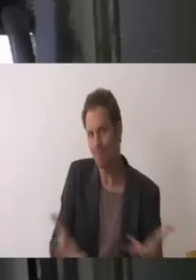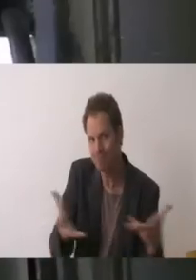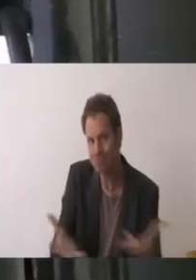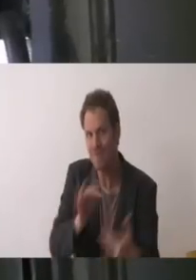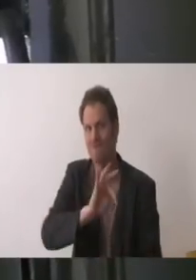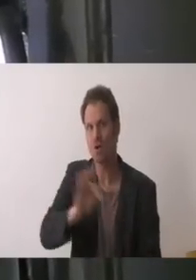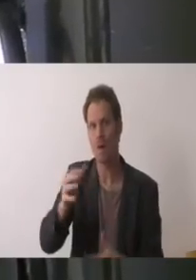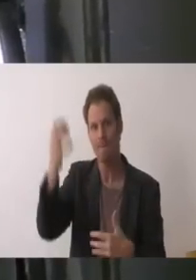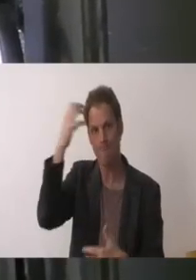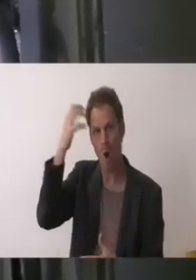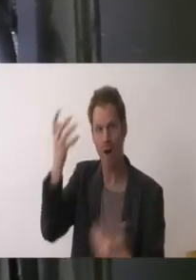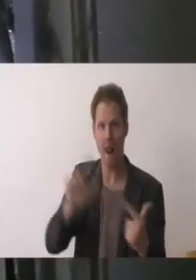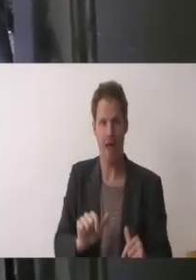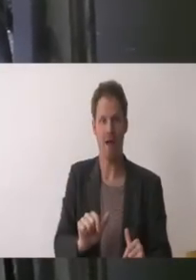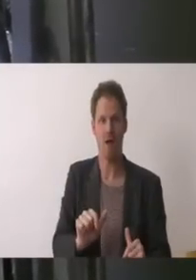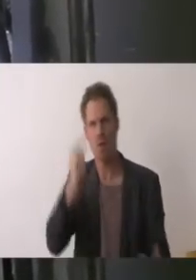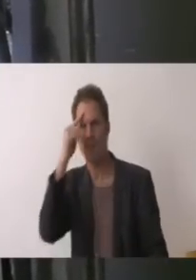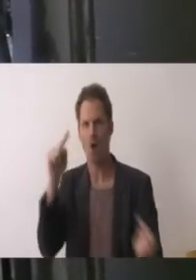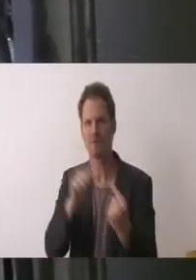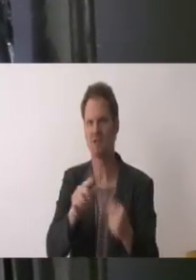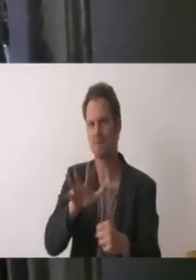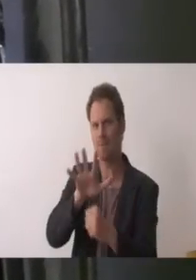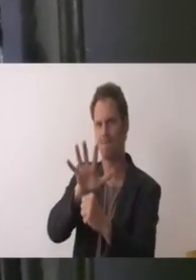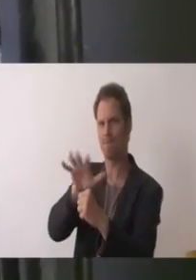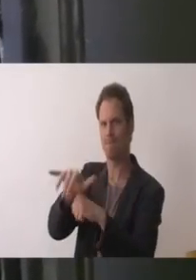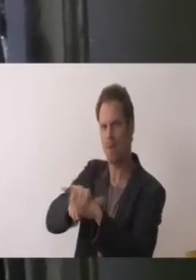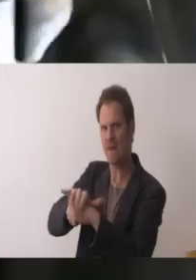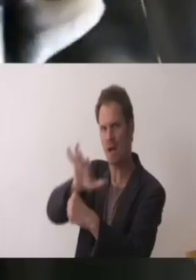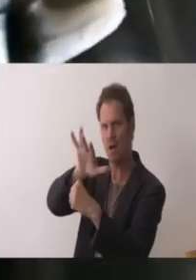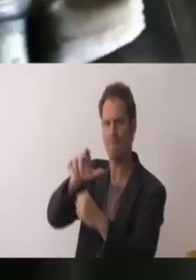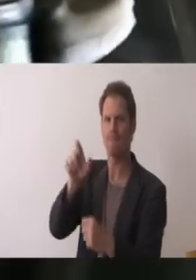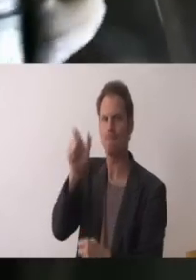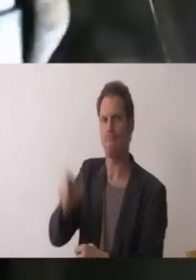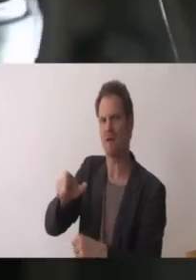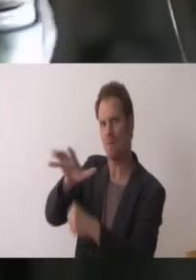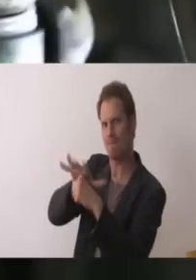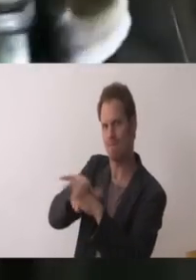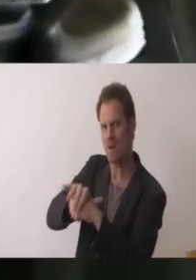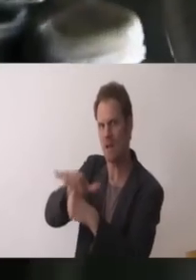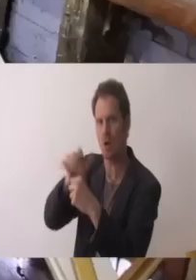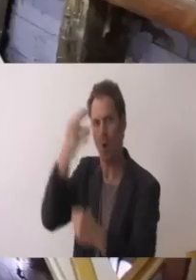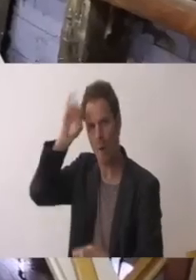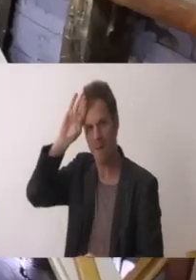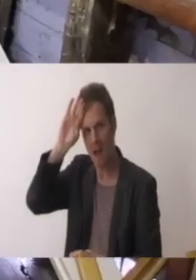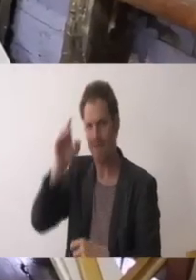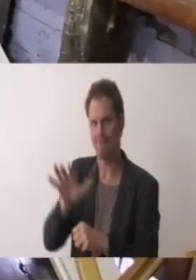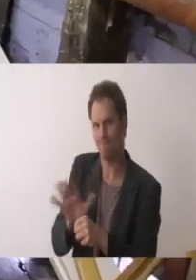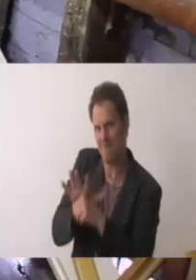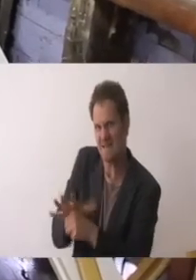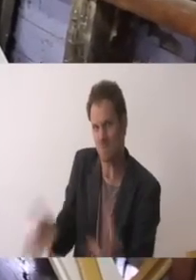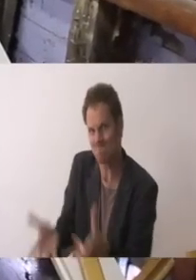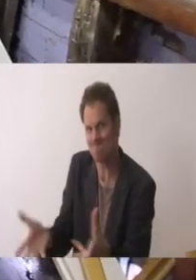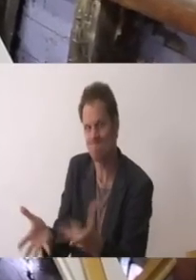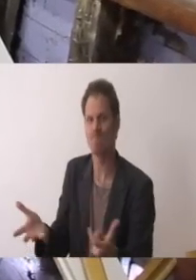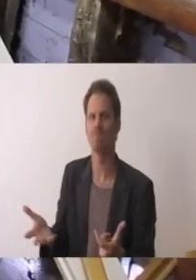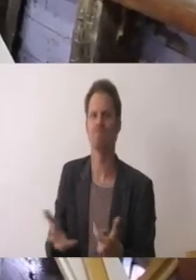faire campagne pendant que ce navire sera dans les ports français. Le but est de faire pression sur les hommes politiques européens afin qu'ils agissent pour mettre un terme au